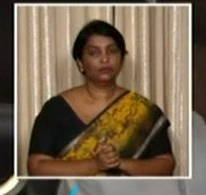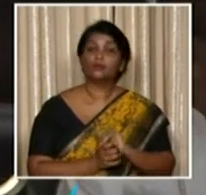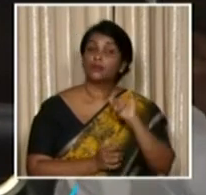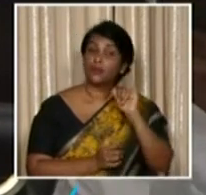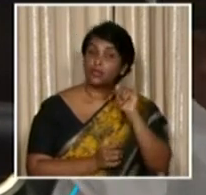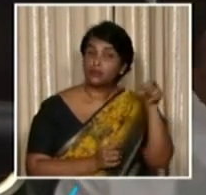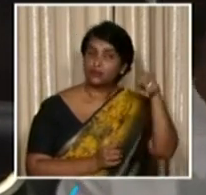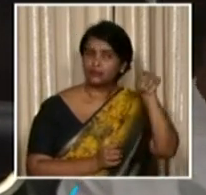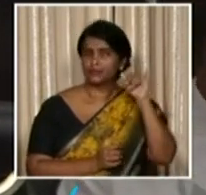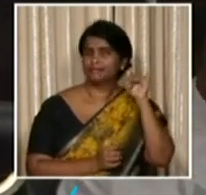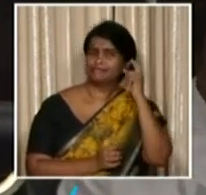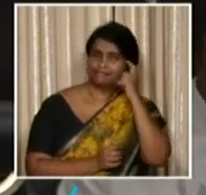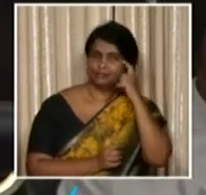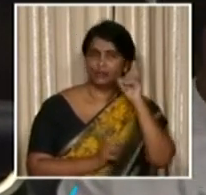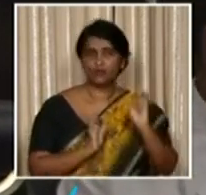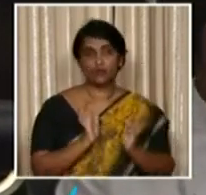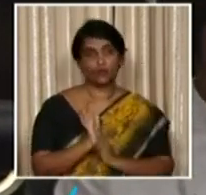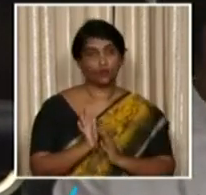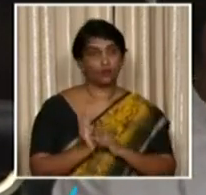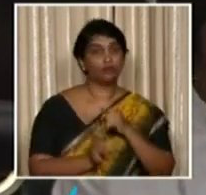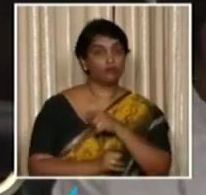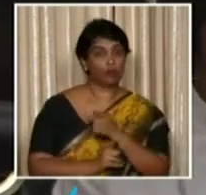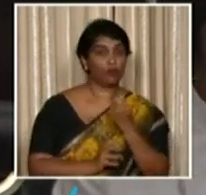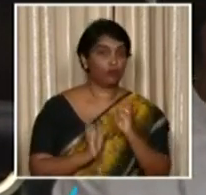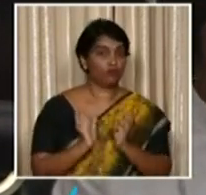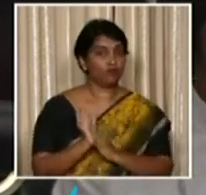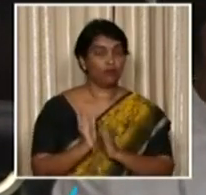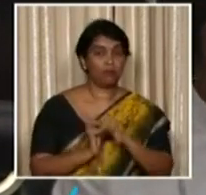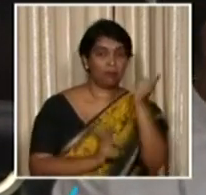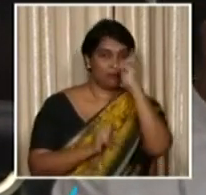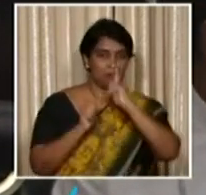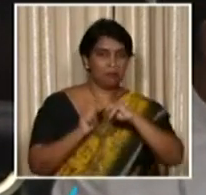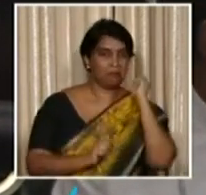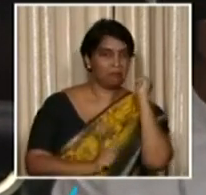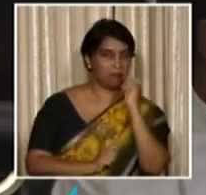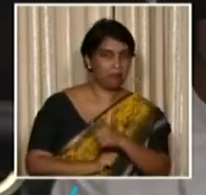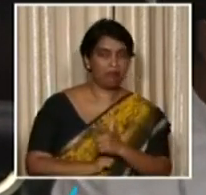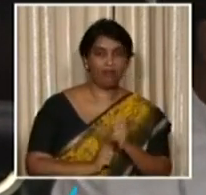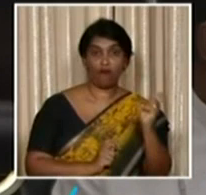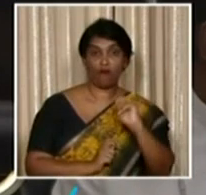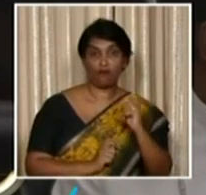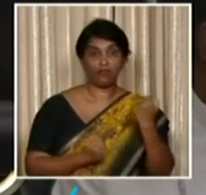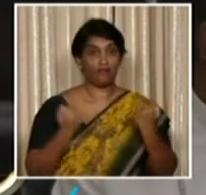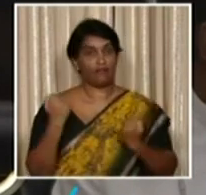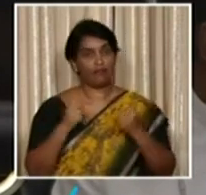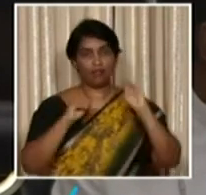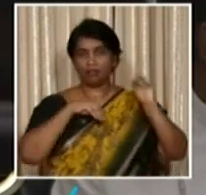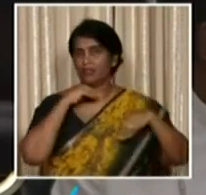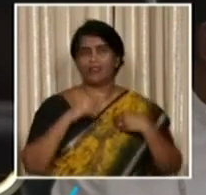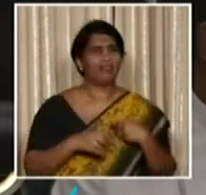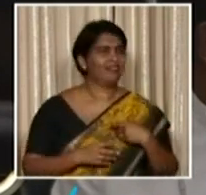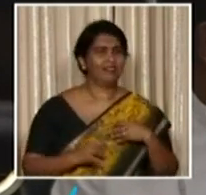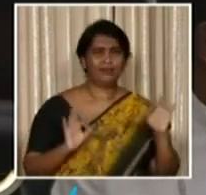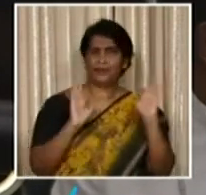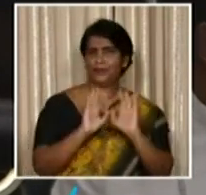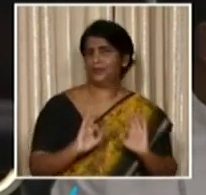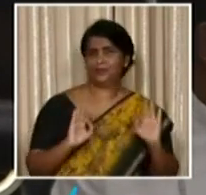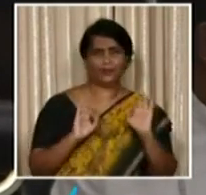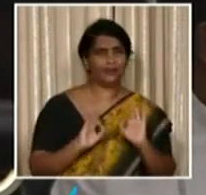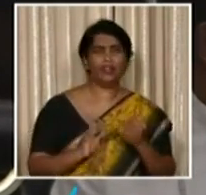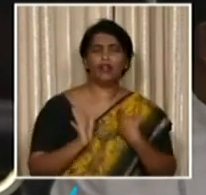සමහරු හිතනවා මේ කාර්ක සභාව කිව්වහම මේ පඩි ලැබෙනවා, කාර්යාල වාහන ලැබෙනවා, එම කිසිම දෙයක් නෑ.